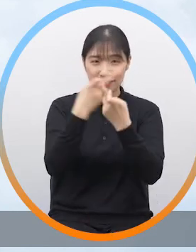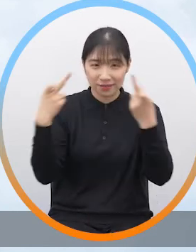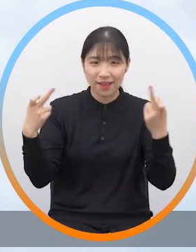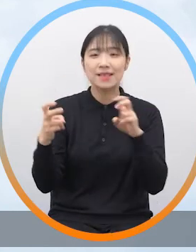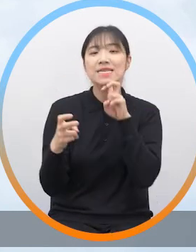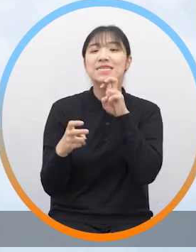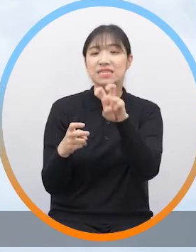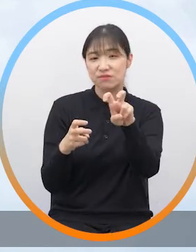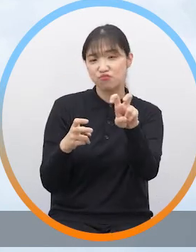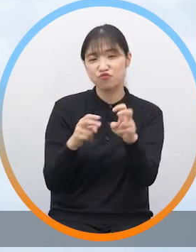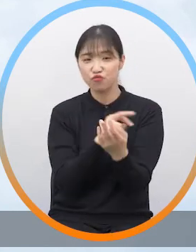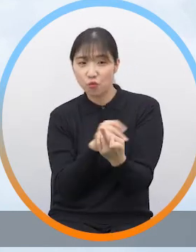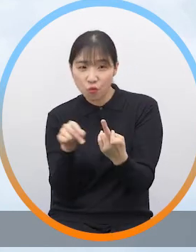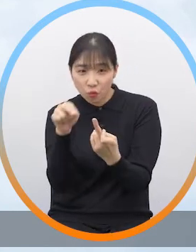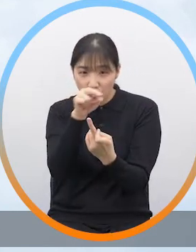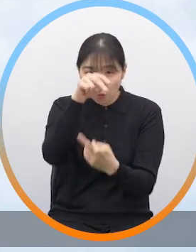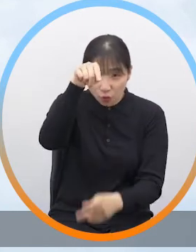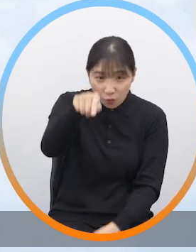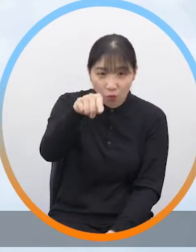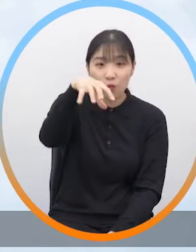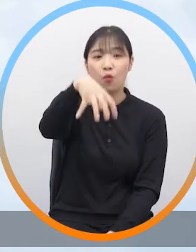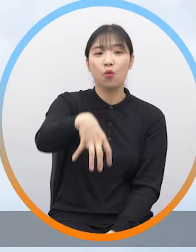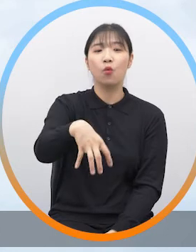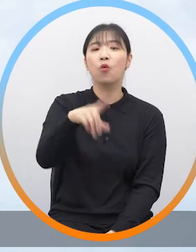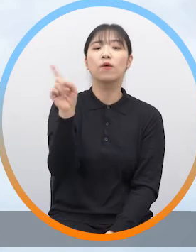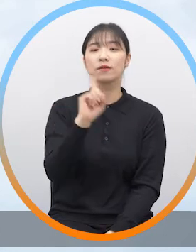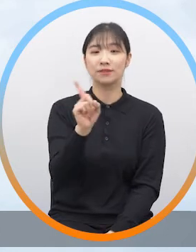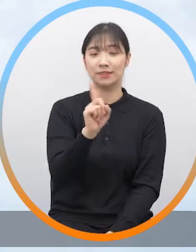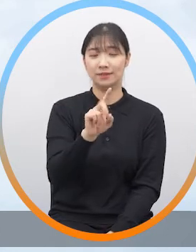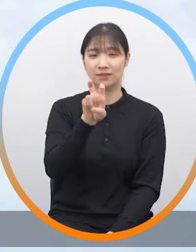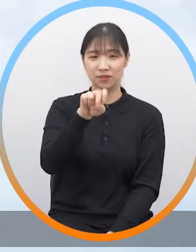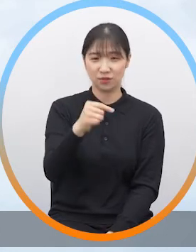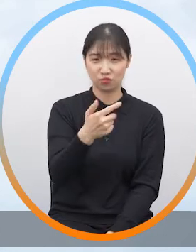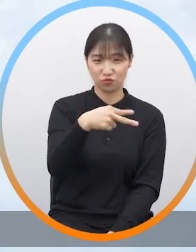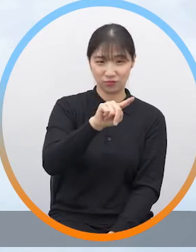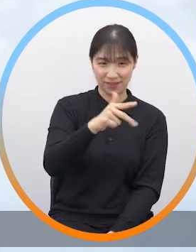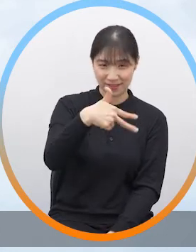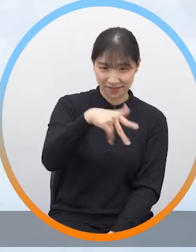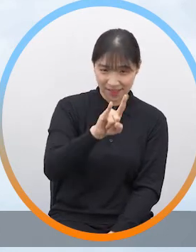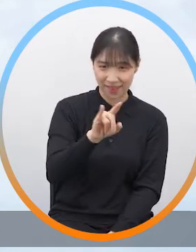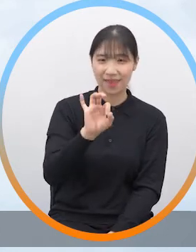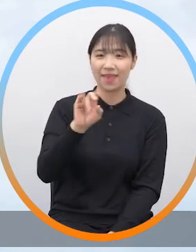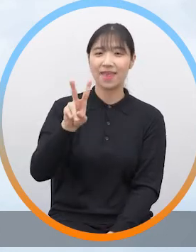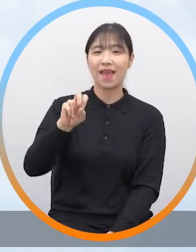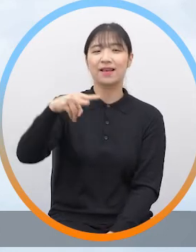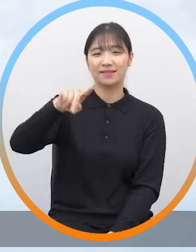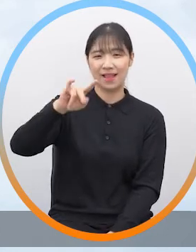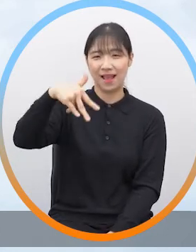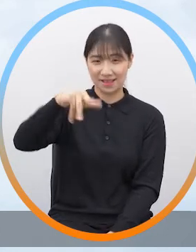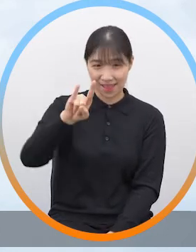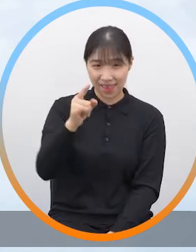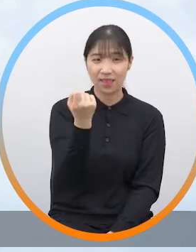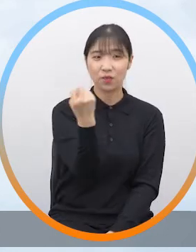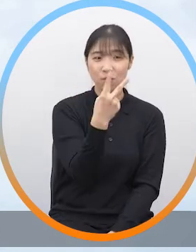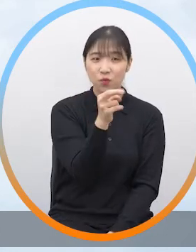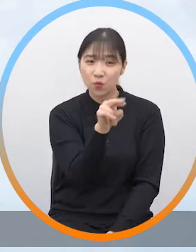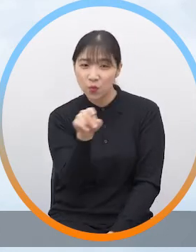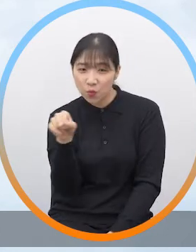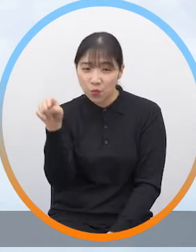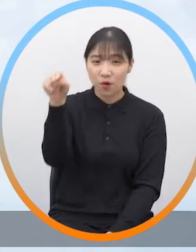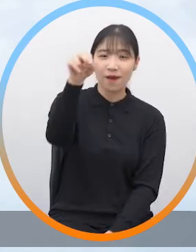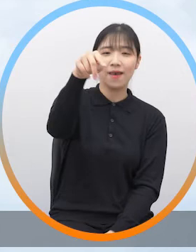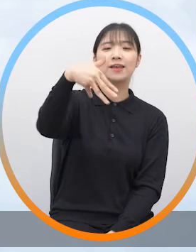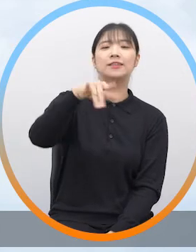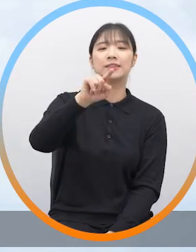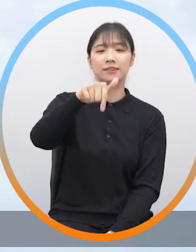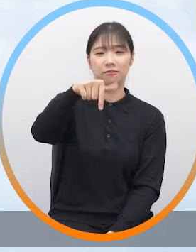약 20여 분쯤 올라가면은 그림에서 보이는 바와 같이 문산제와 양사제, 그곳에서 조금만 더 올라가면은